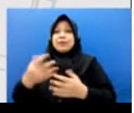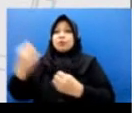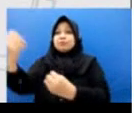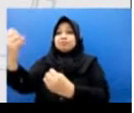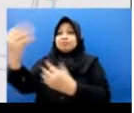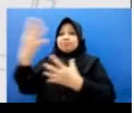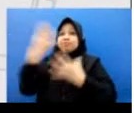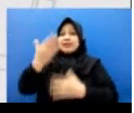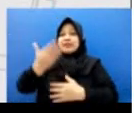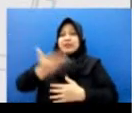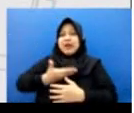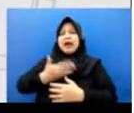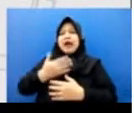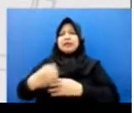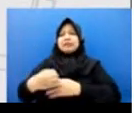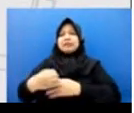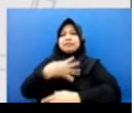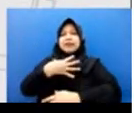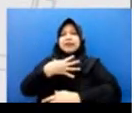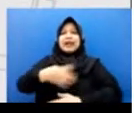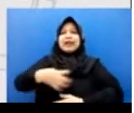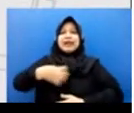Pada saat seseorang